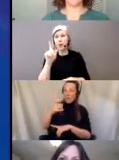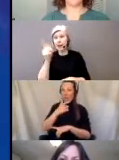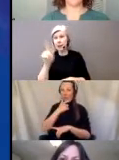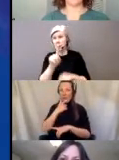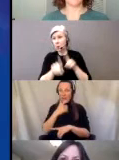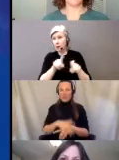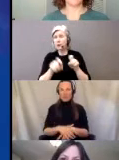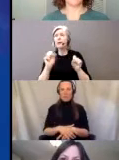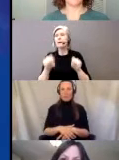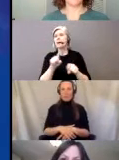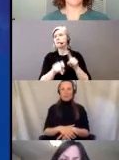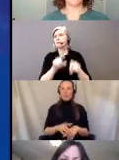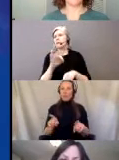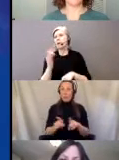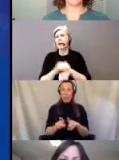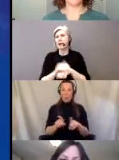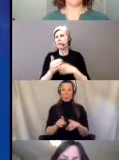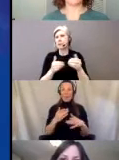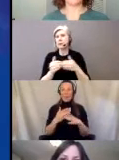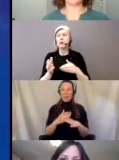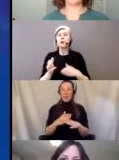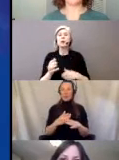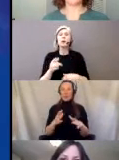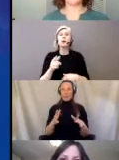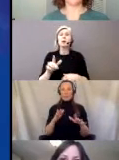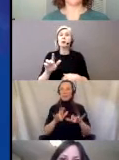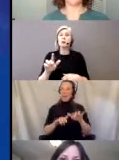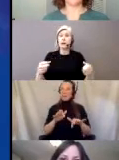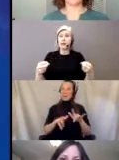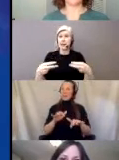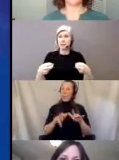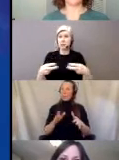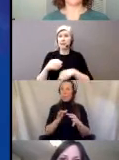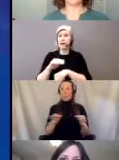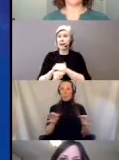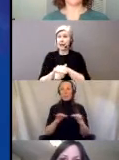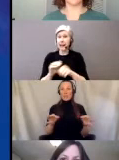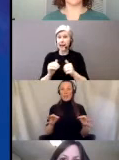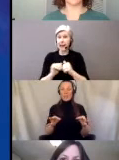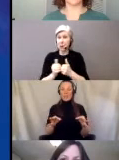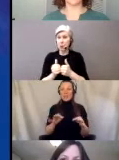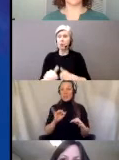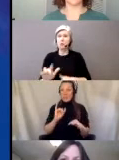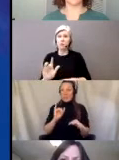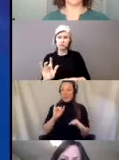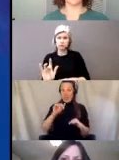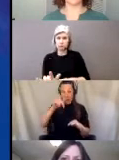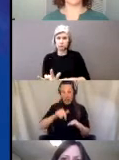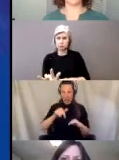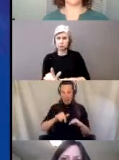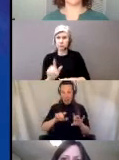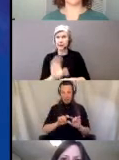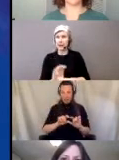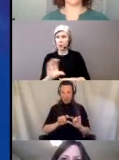Captioning in English. Nous avons aussi la transcription en sélectionnant le bouton au bas de